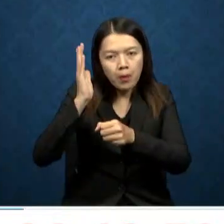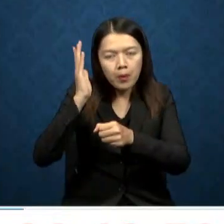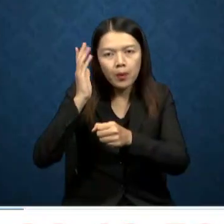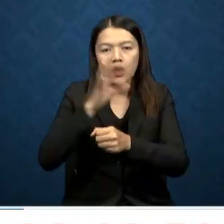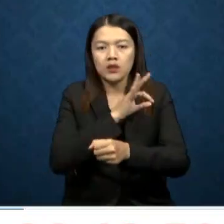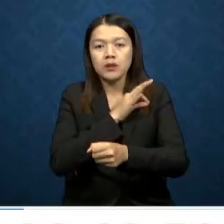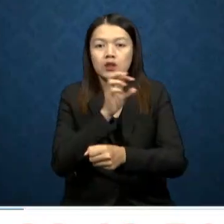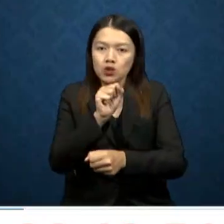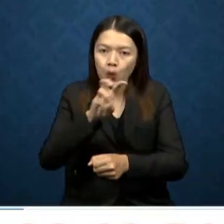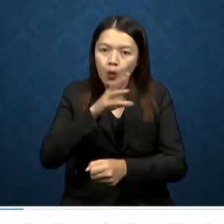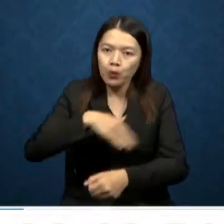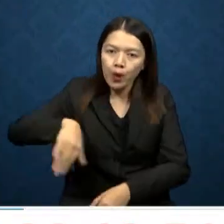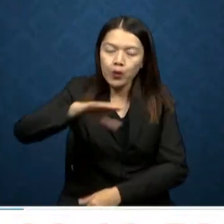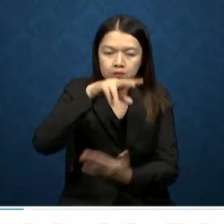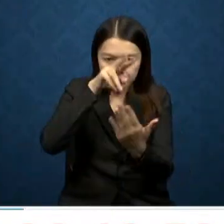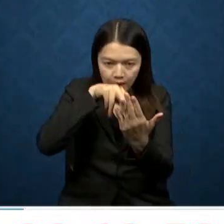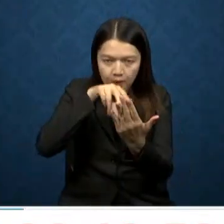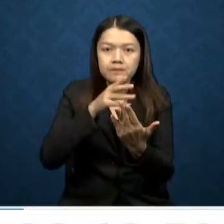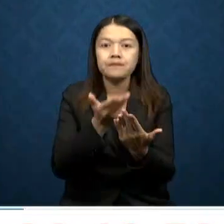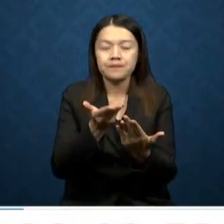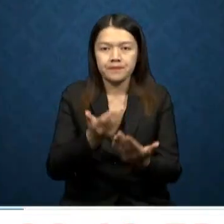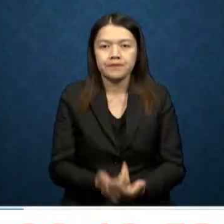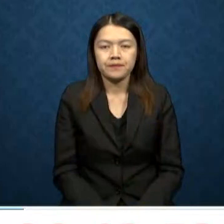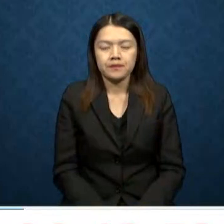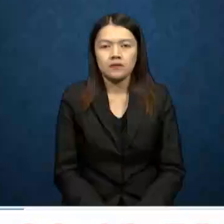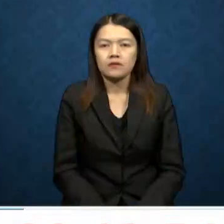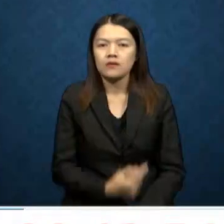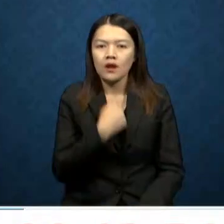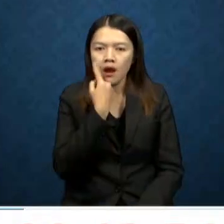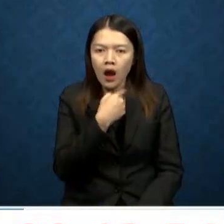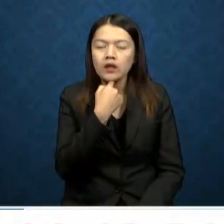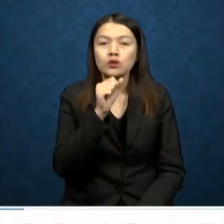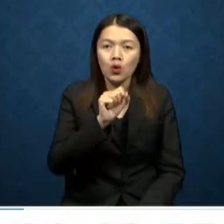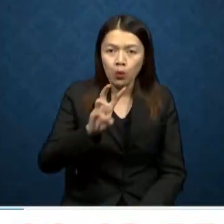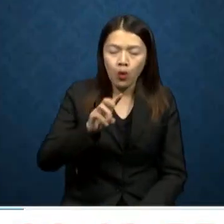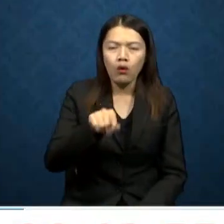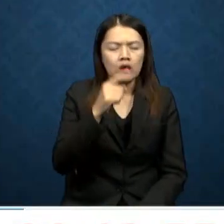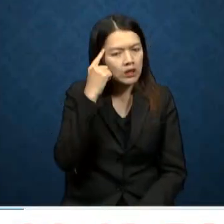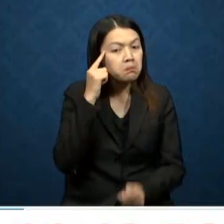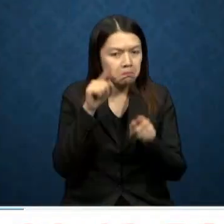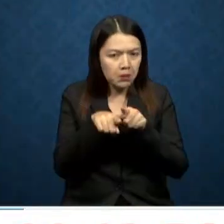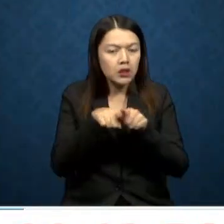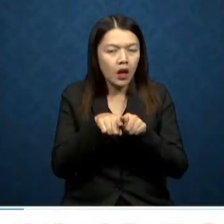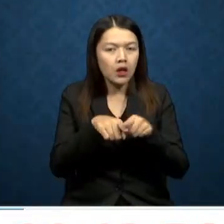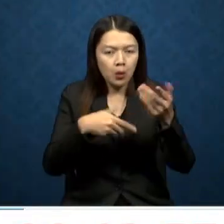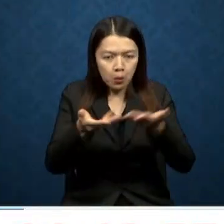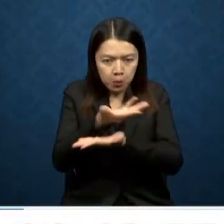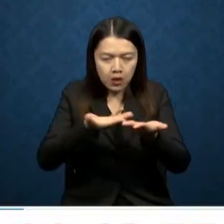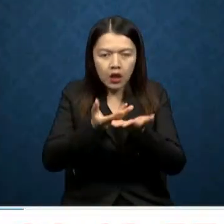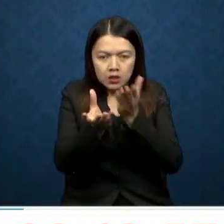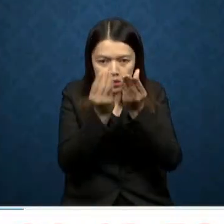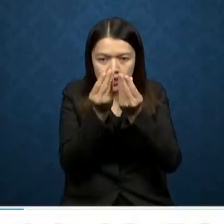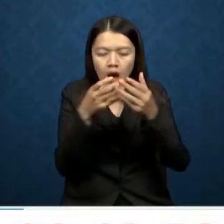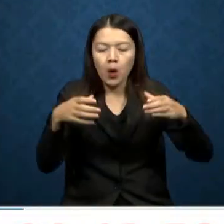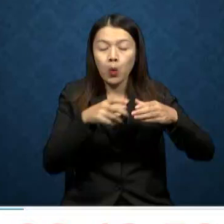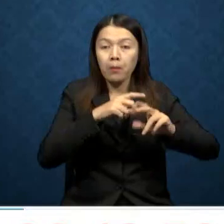สมาชิกวุฒิสภาทุกท่านแล้วหากวุฒิสภาเห็นด้วยกับผลการพิาศึกษาของ